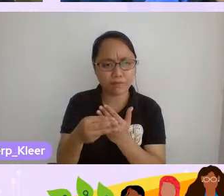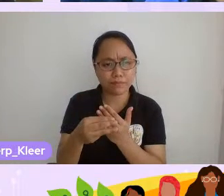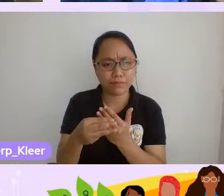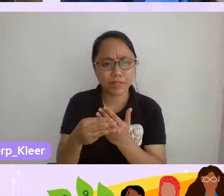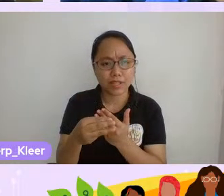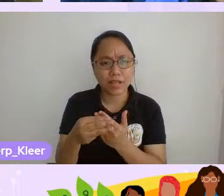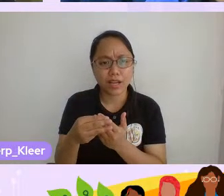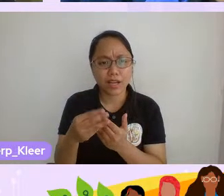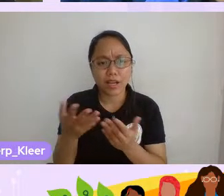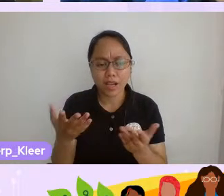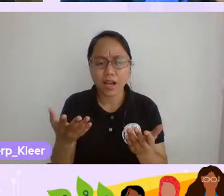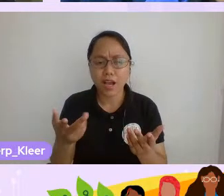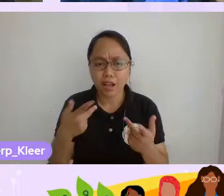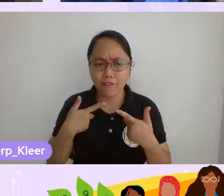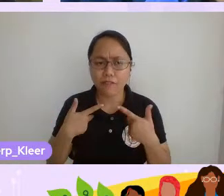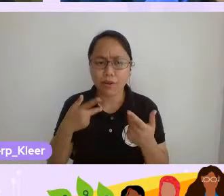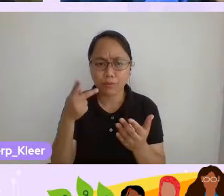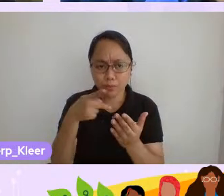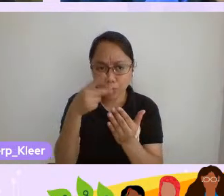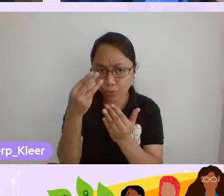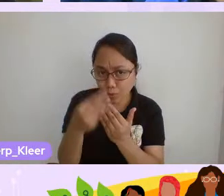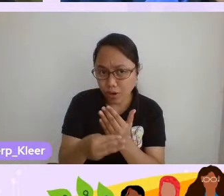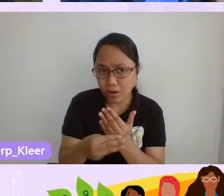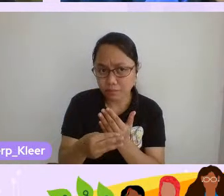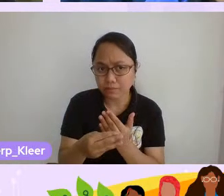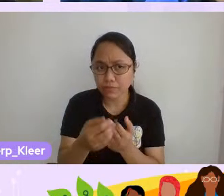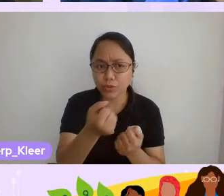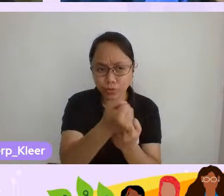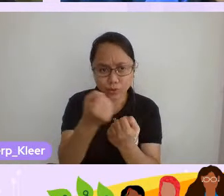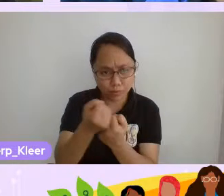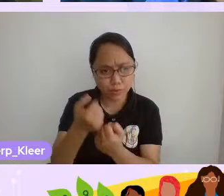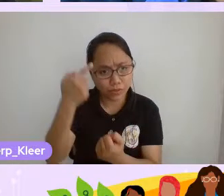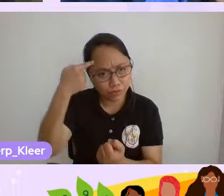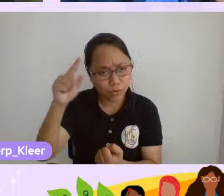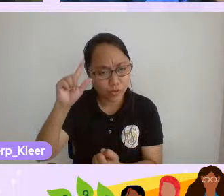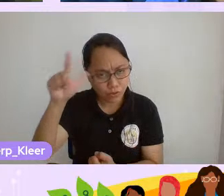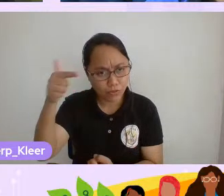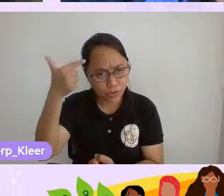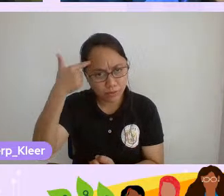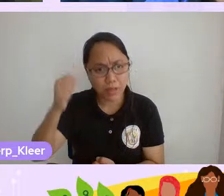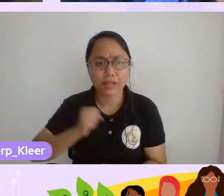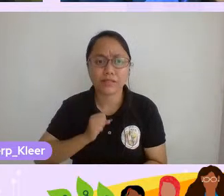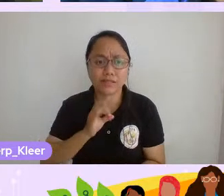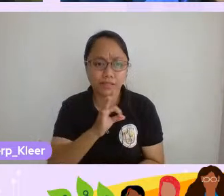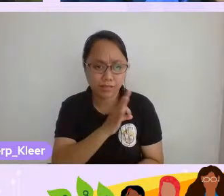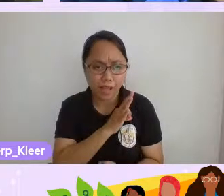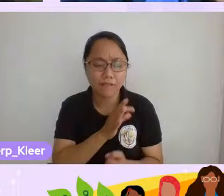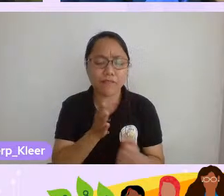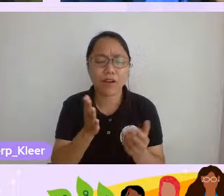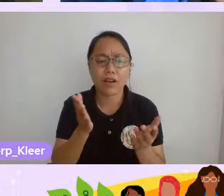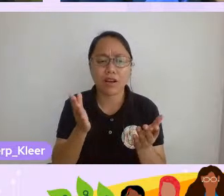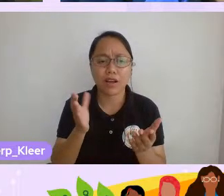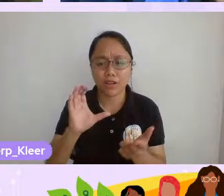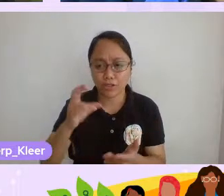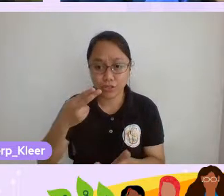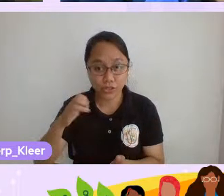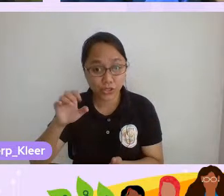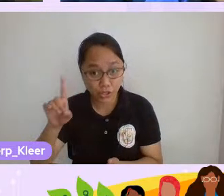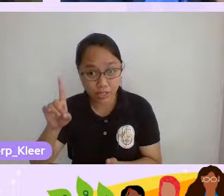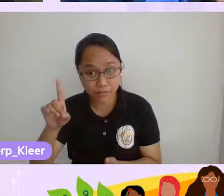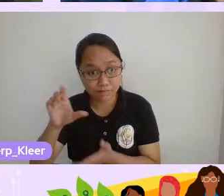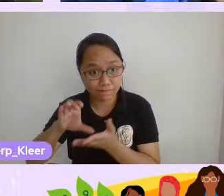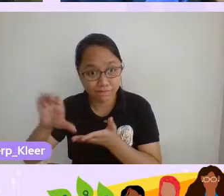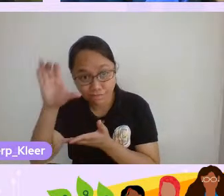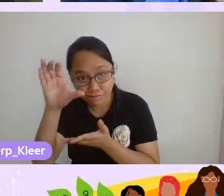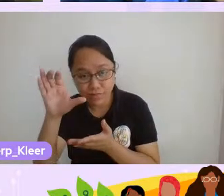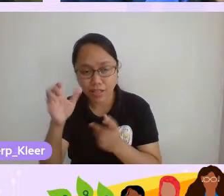isang programa na pinagtutulungan ng mga government agencies natin like DepEd, CHED, PRC,